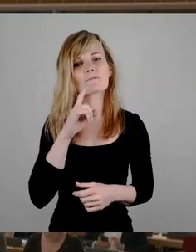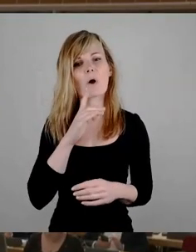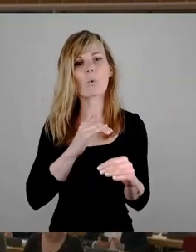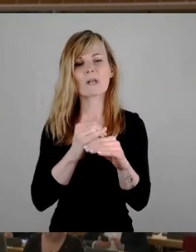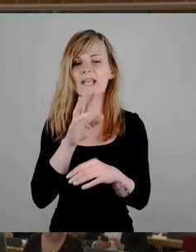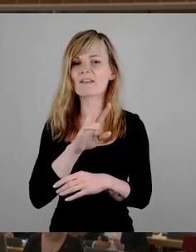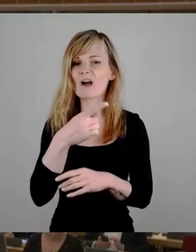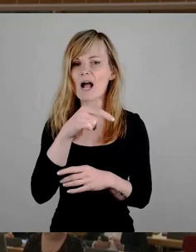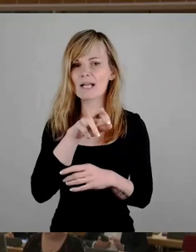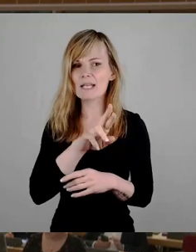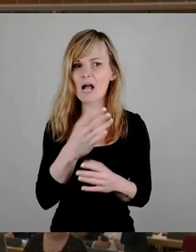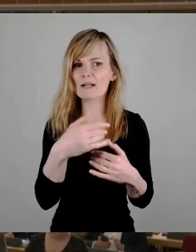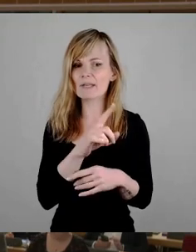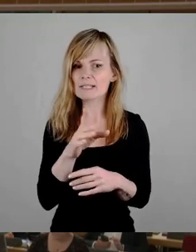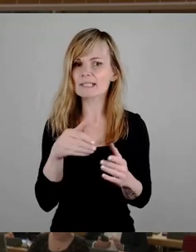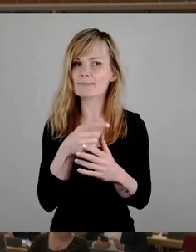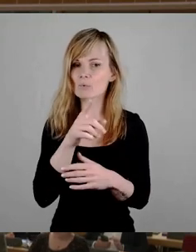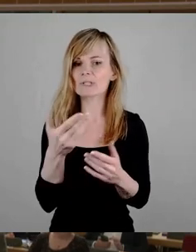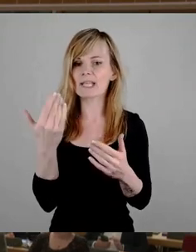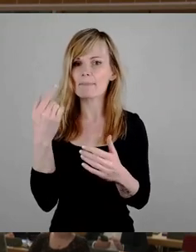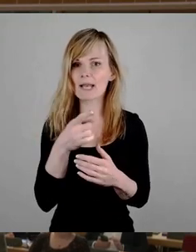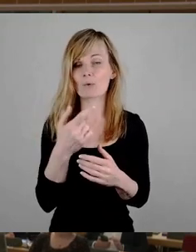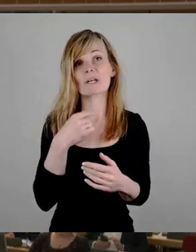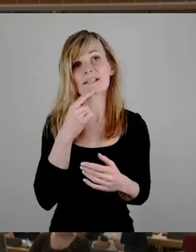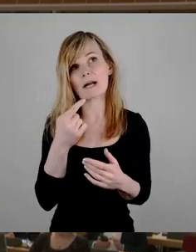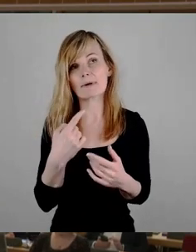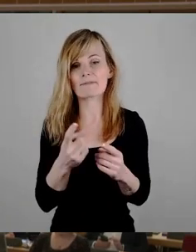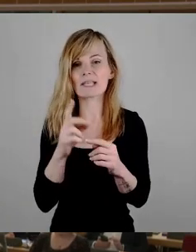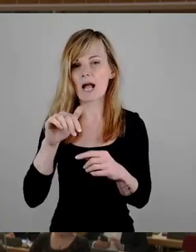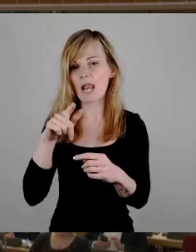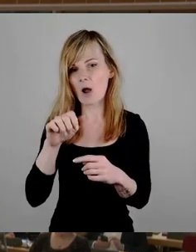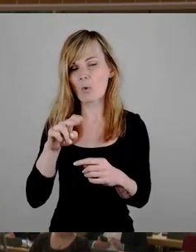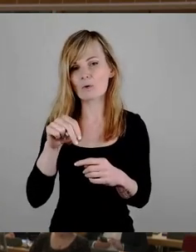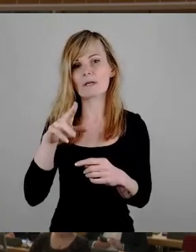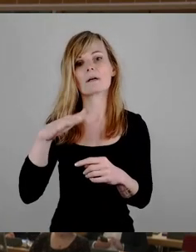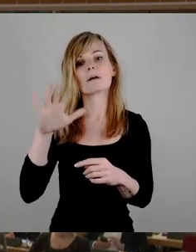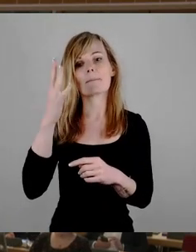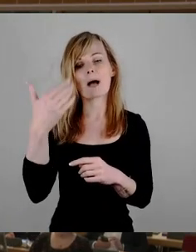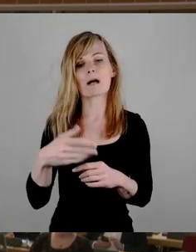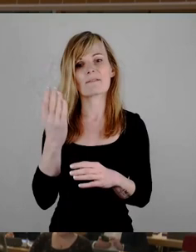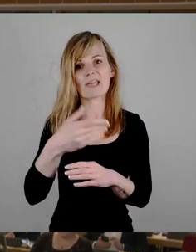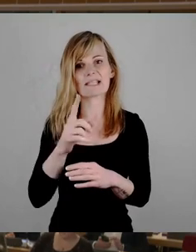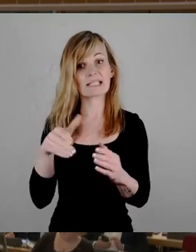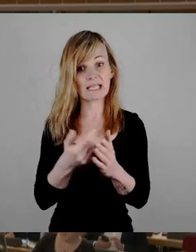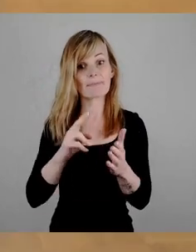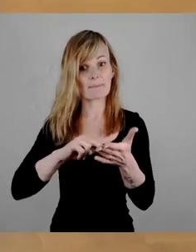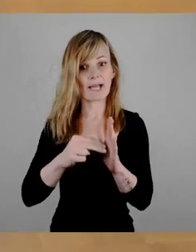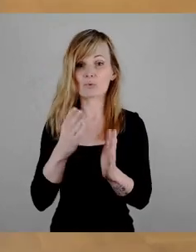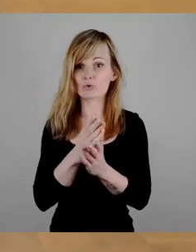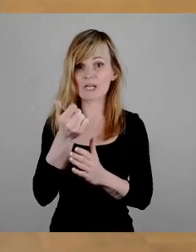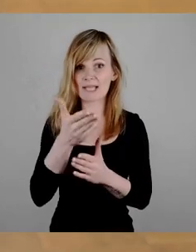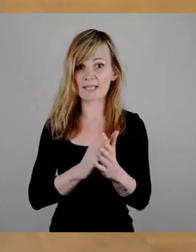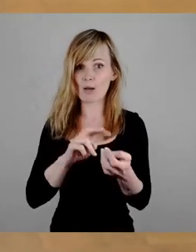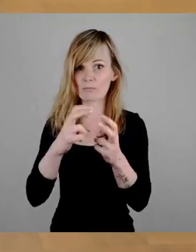war, es gibt ja dort auf dem ehemaligen, also ich sage es, wie heißt es, Alone Park West, ehemaliger Rutschsport, gibt es ja Planung. Da ist ja ein Teil schon umgesetzt worden und es